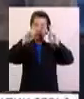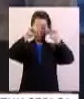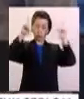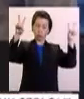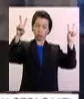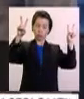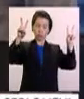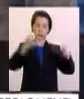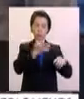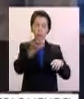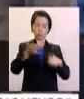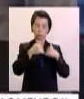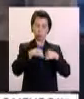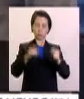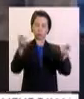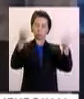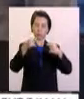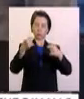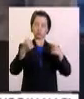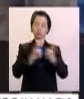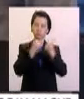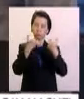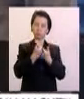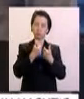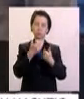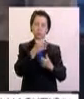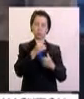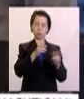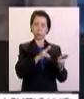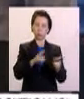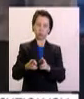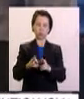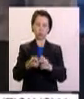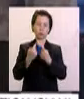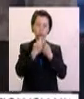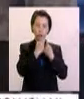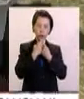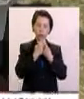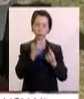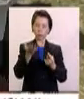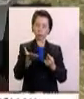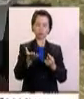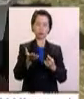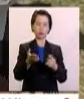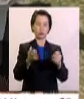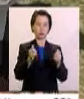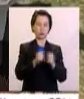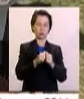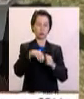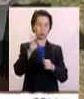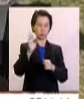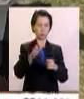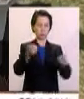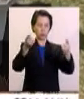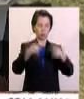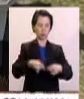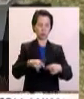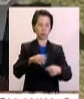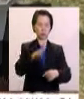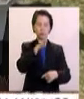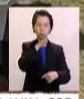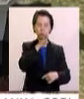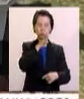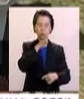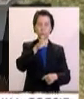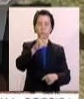harmoni. Mereka masih menghadiri perlawanan sukan Malin dan merancang parti hari jadi untuknya. Lebih menarik, ia dihadiri oleh ibu tiri